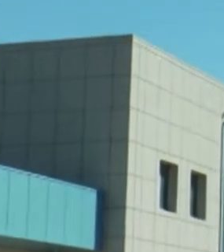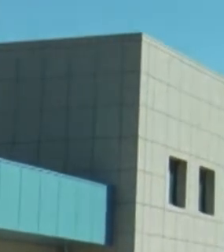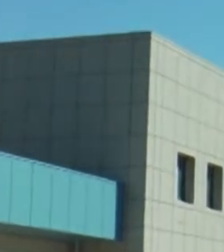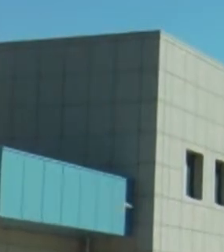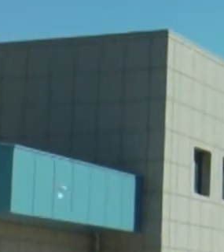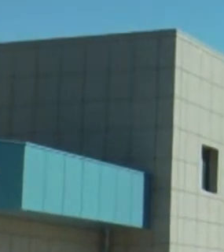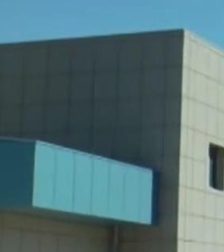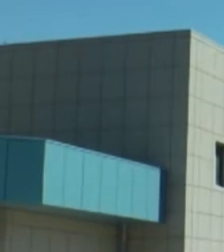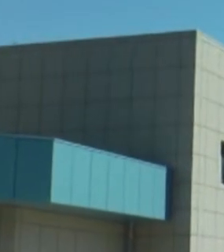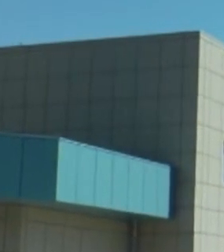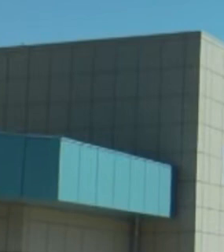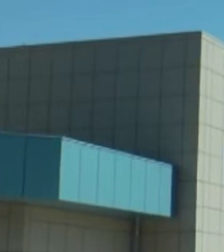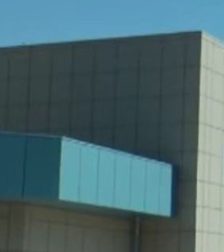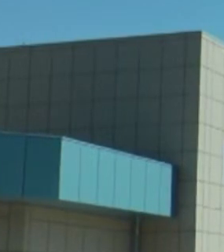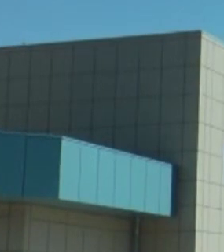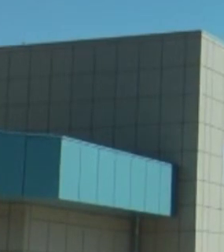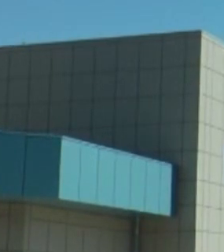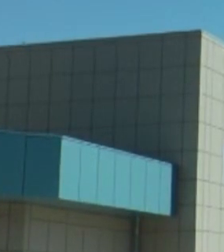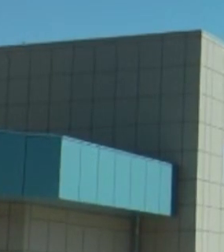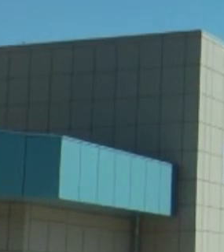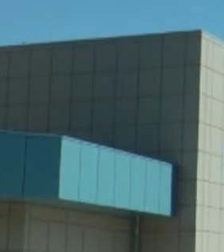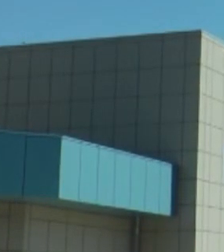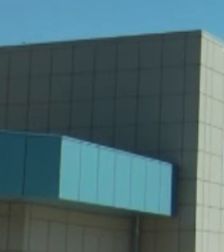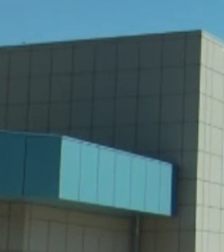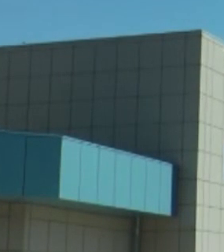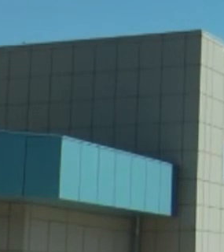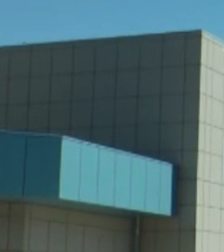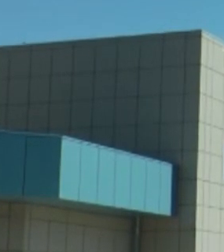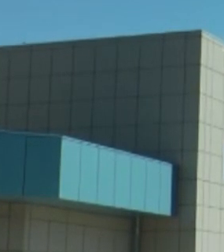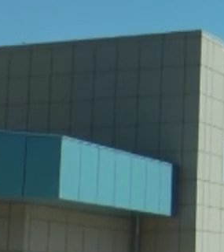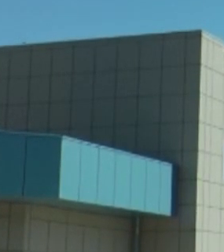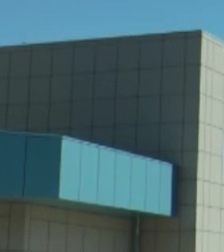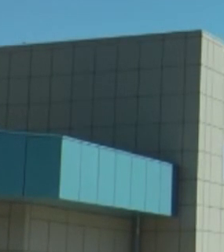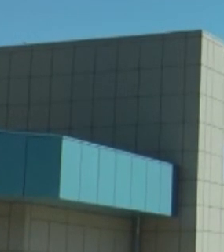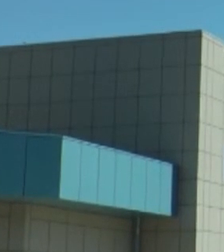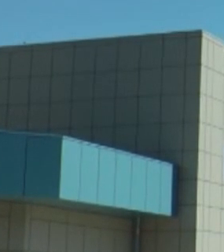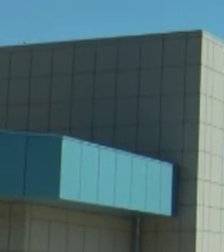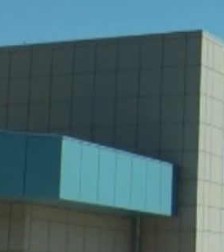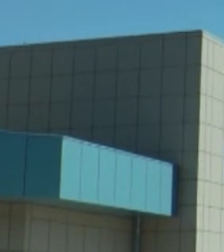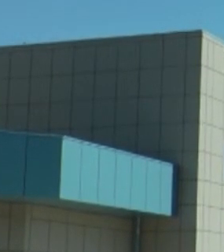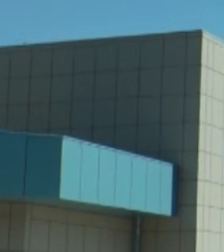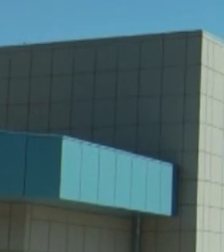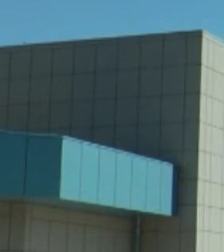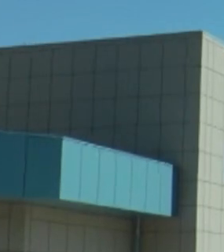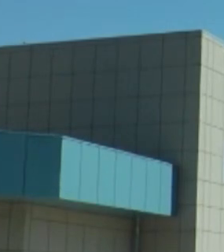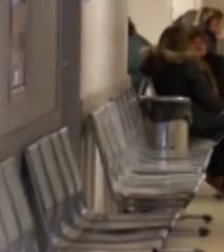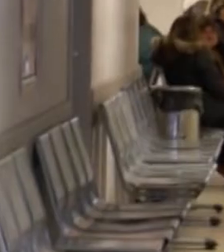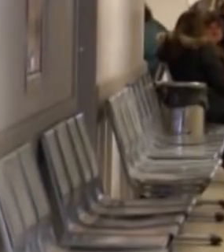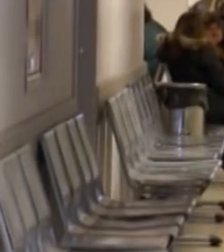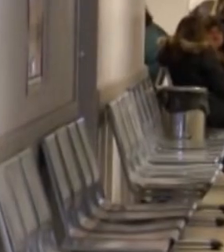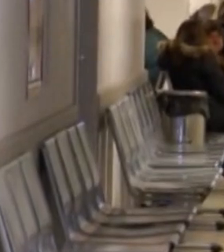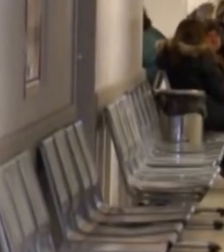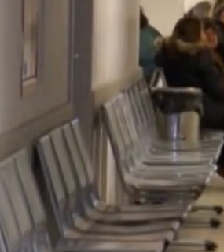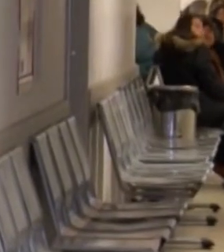κορονοϊού στην Ελλάδα ανέρχονται σε 103, ενώ συνολικά στη χώρα μας εντοπίζονται 331 κρούσματα. Τα 49 από